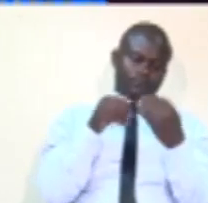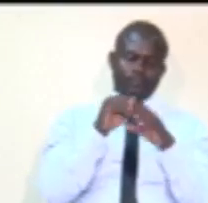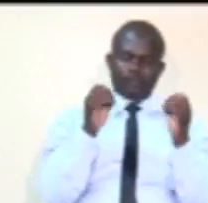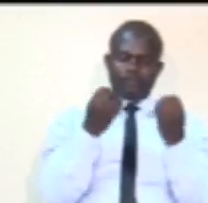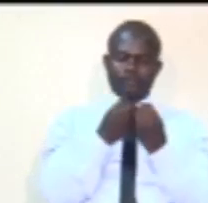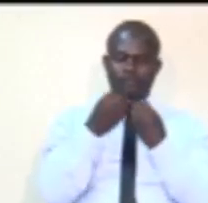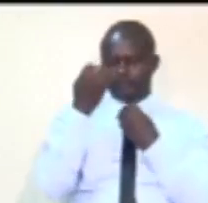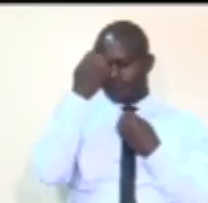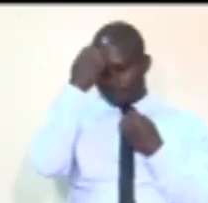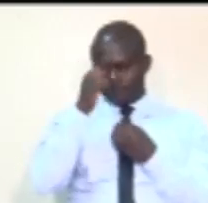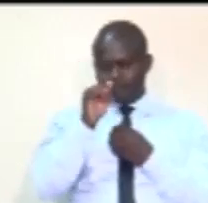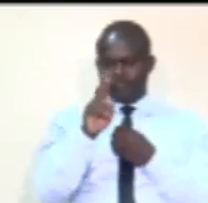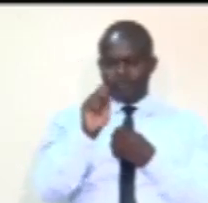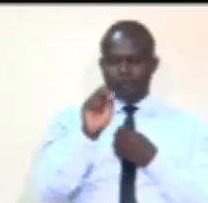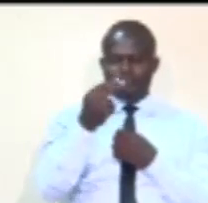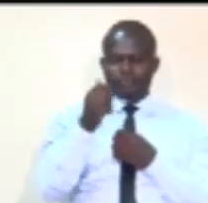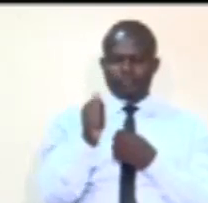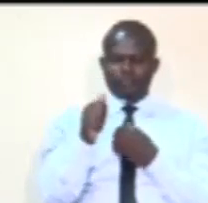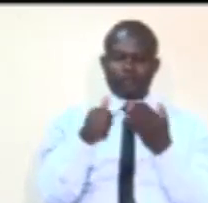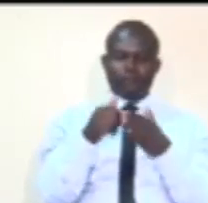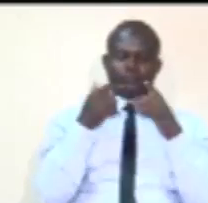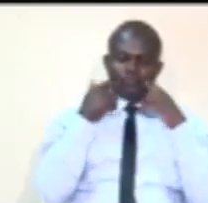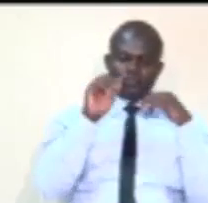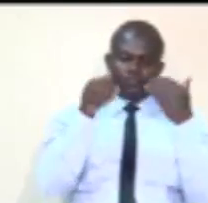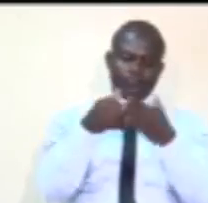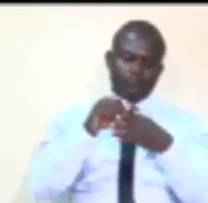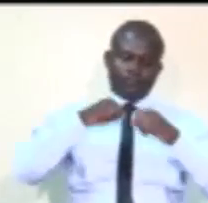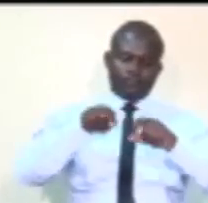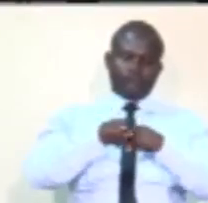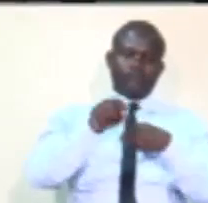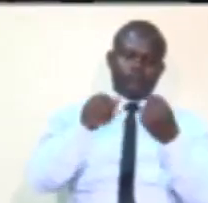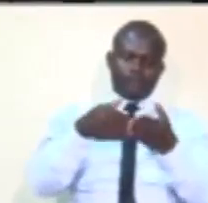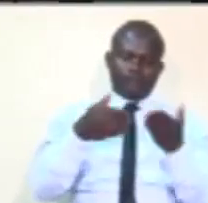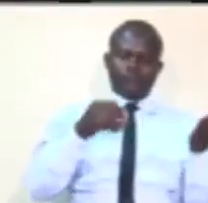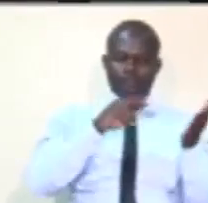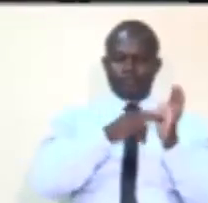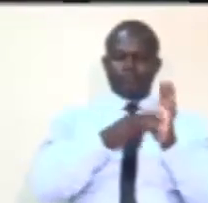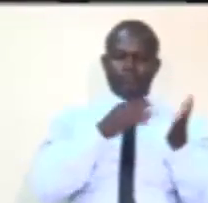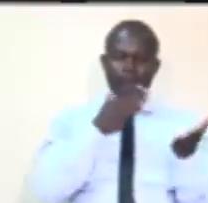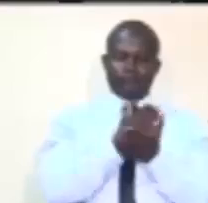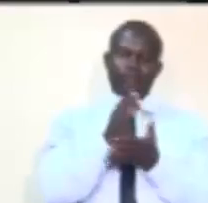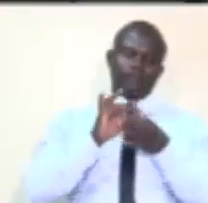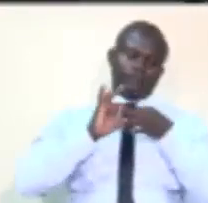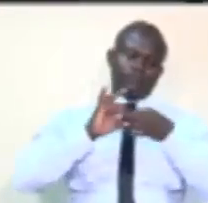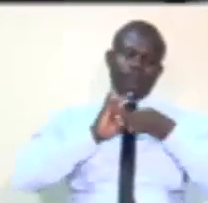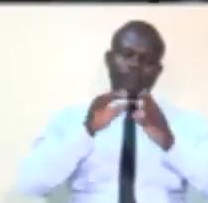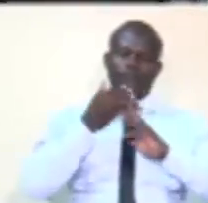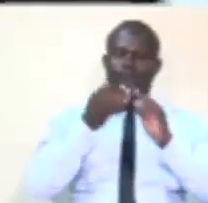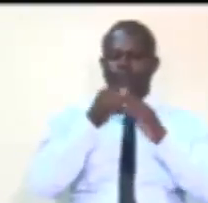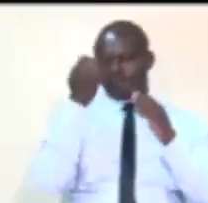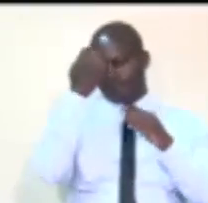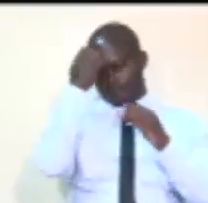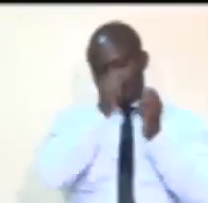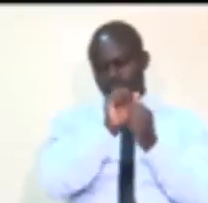w'umwe bw'Uburayi Jutta Urpilainen ahera avuga ko amasezerano nk'aya ari igisobanuro nyacyo cy'ubufatanye hagati y'Uburayi na